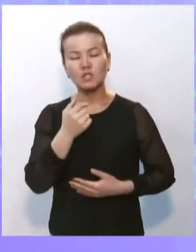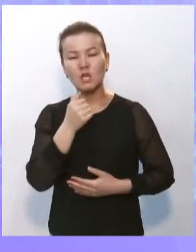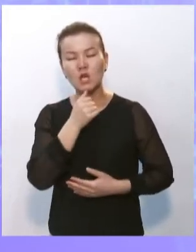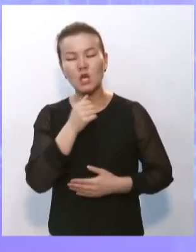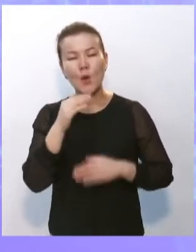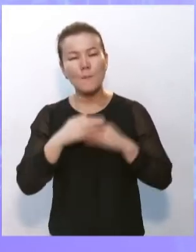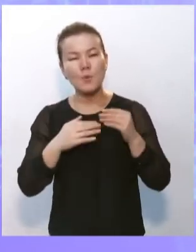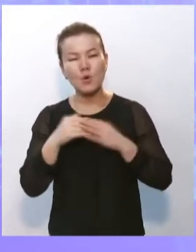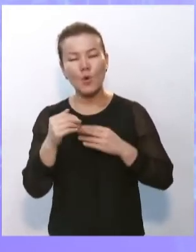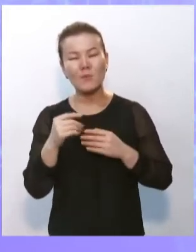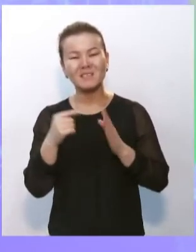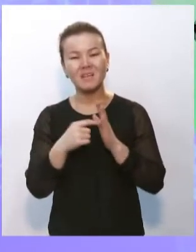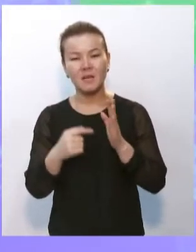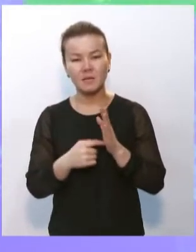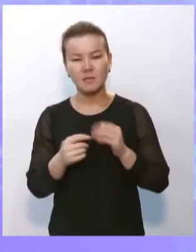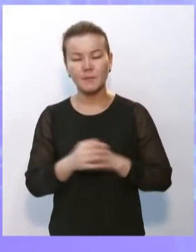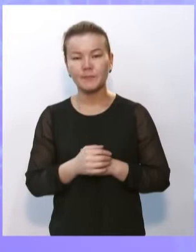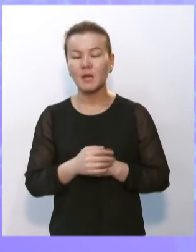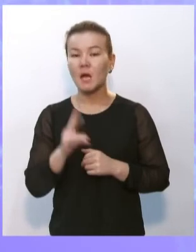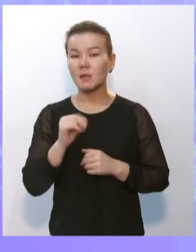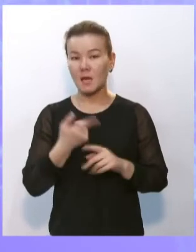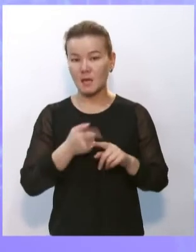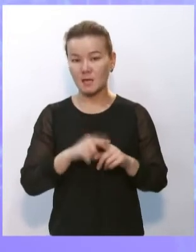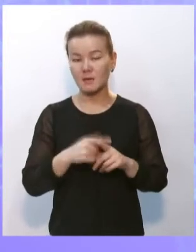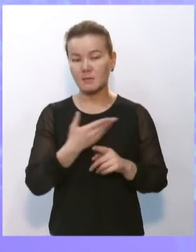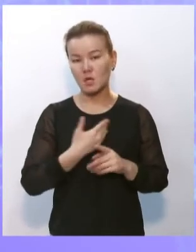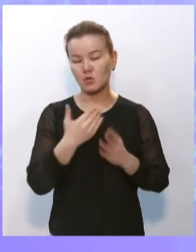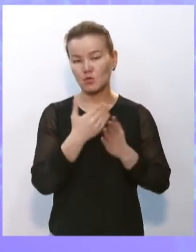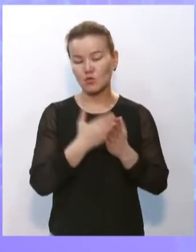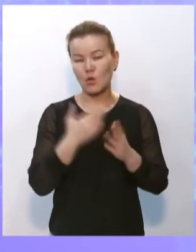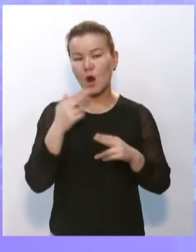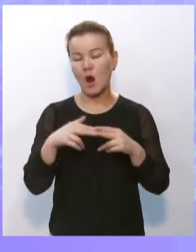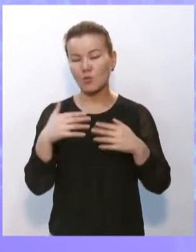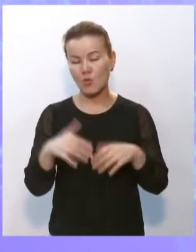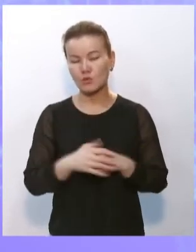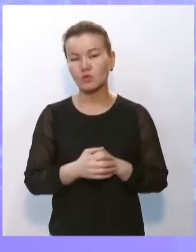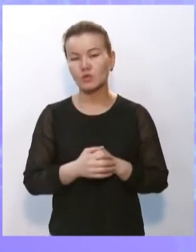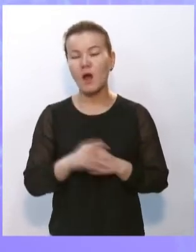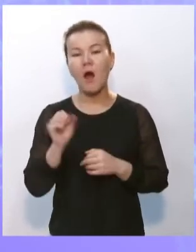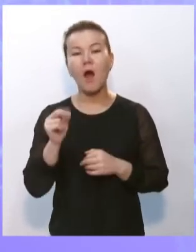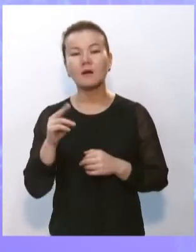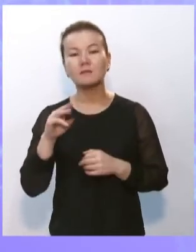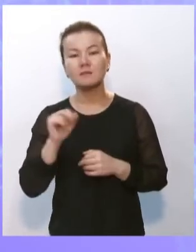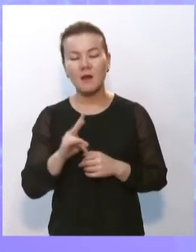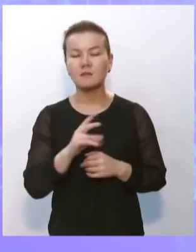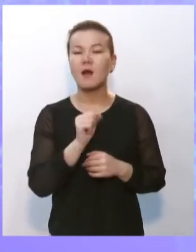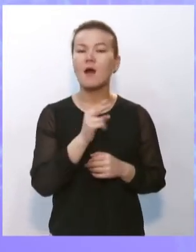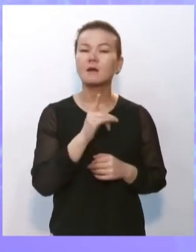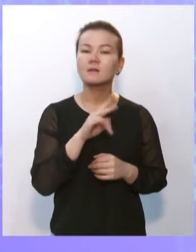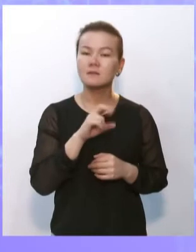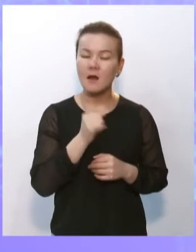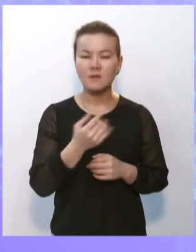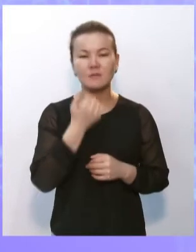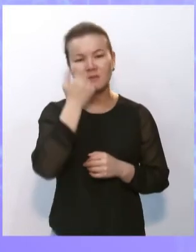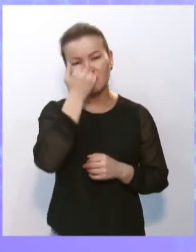деление на этом наш урок окончен акта накалай благодарят вас за